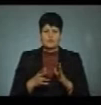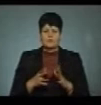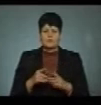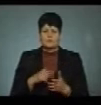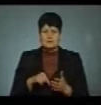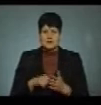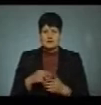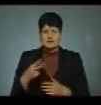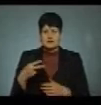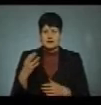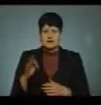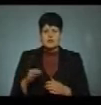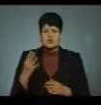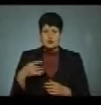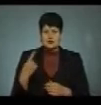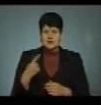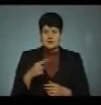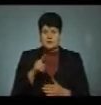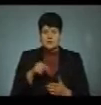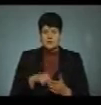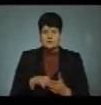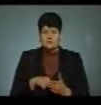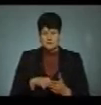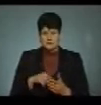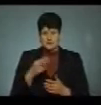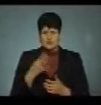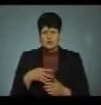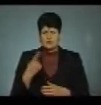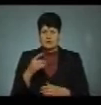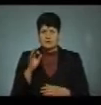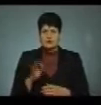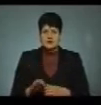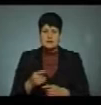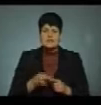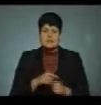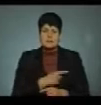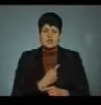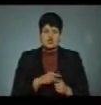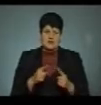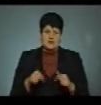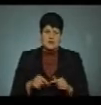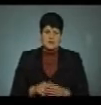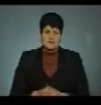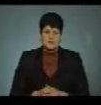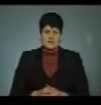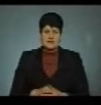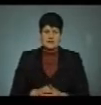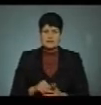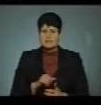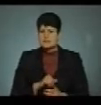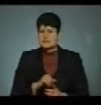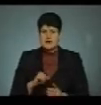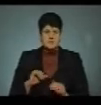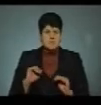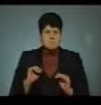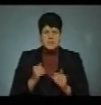словами Олексія Антиповича, 41% опитаних вважає, що міська влада має звернути увагу на медичну сферу. Найменше задоволені